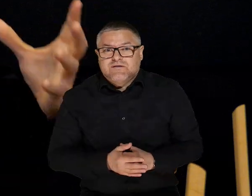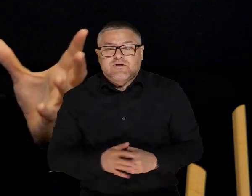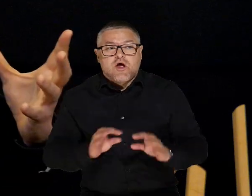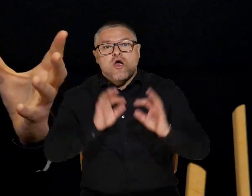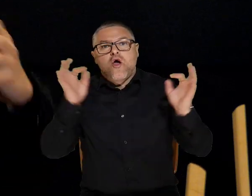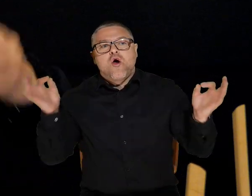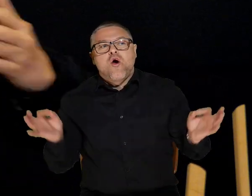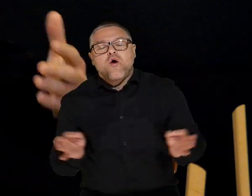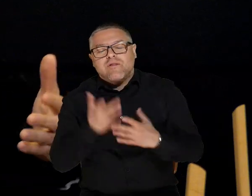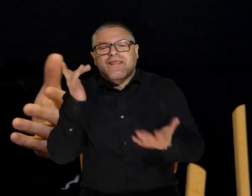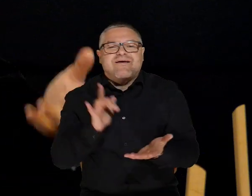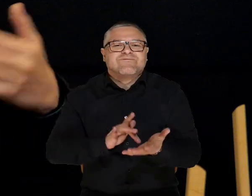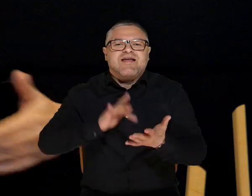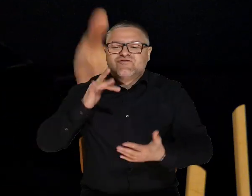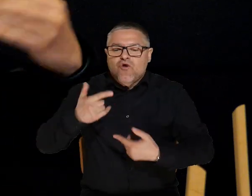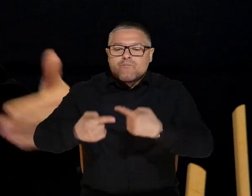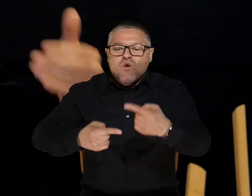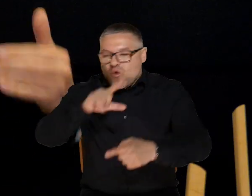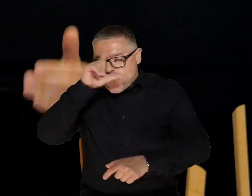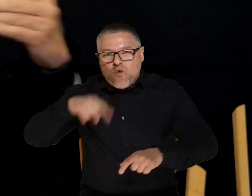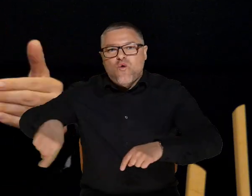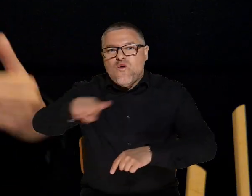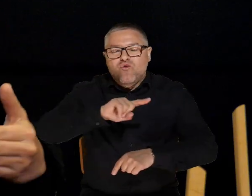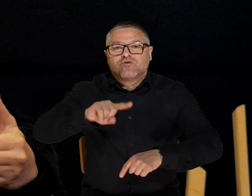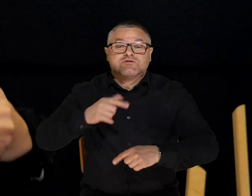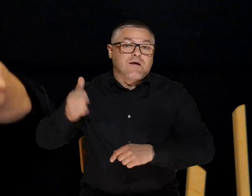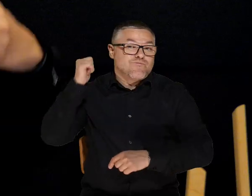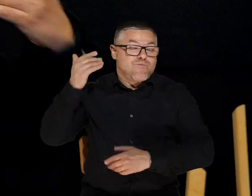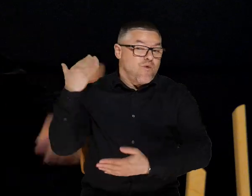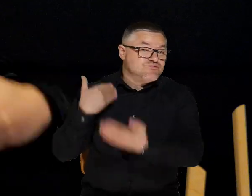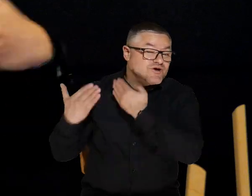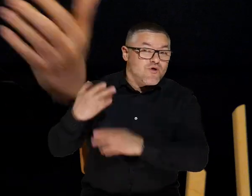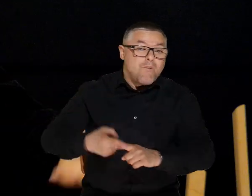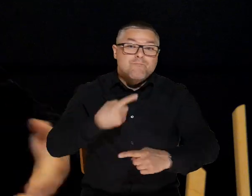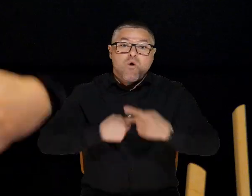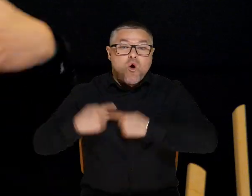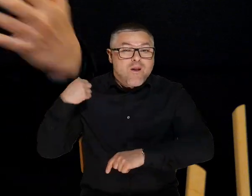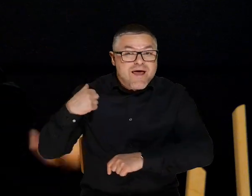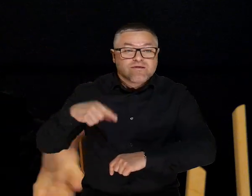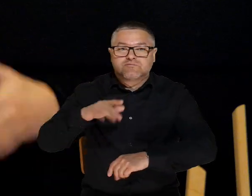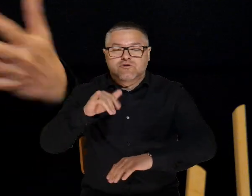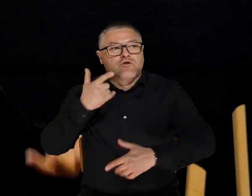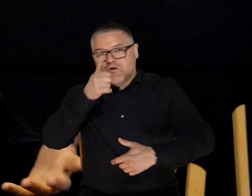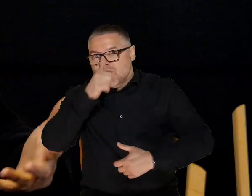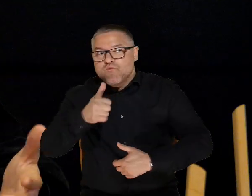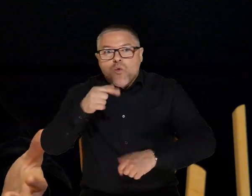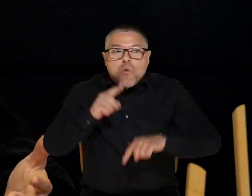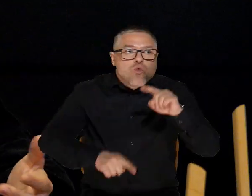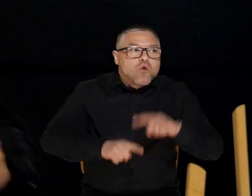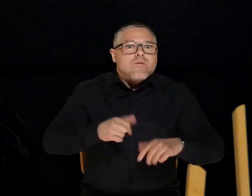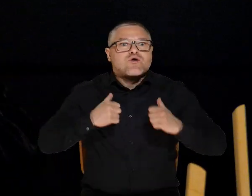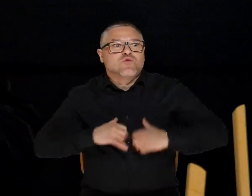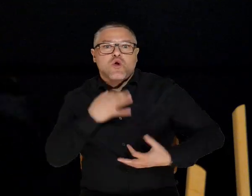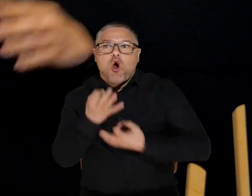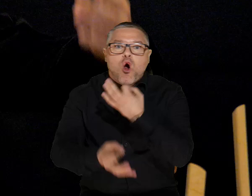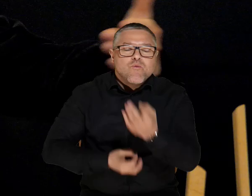ogólna nadwrażliwość kolejnych pokoleń, ona też może wynikać z tego, że tamto pokolenie nie mogło tego normalnie, spokojnie